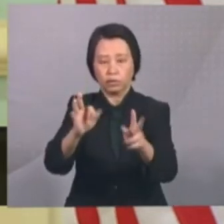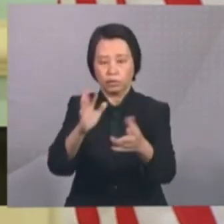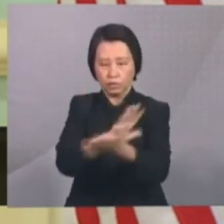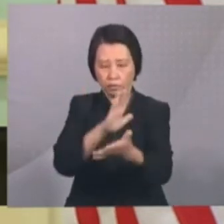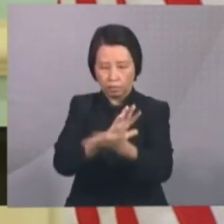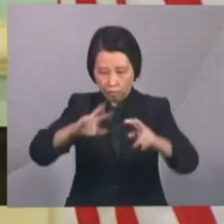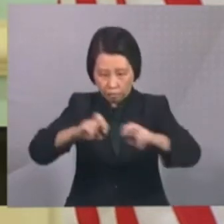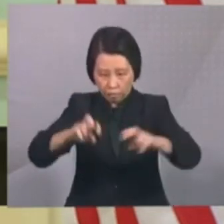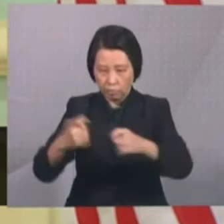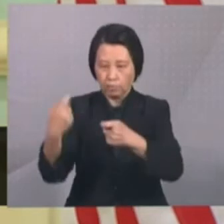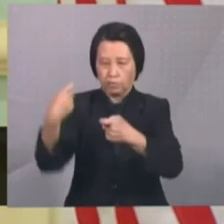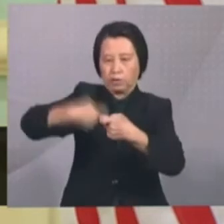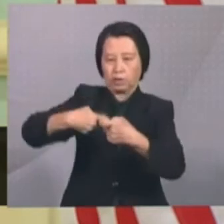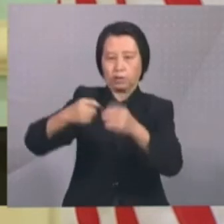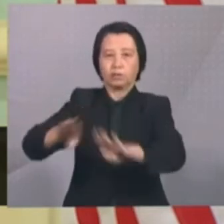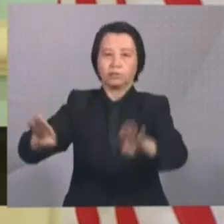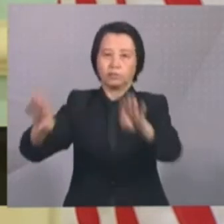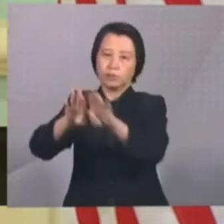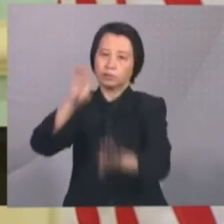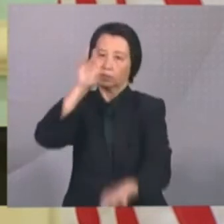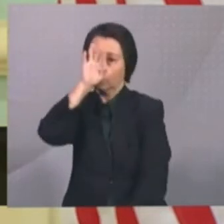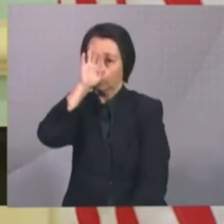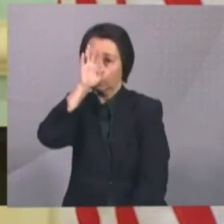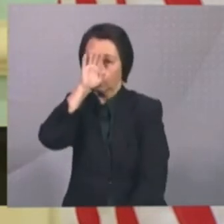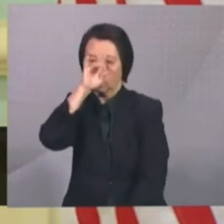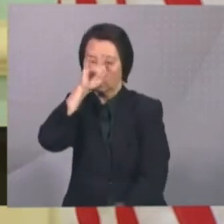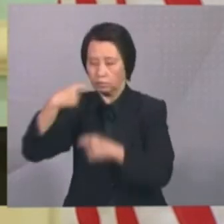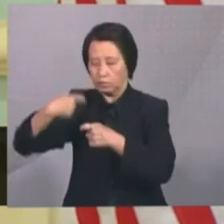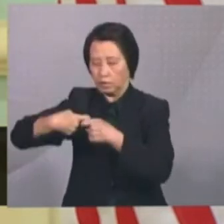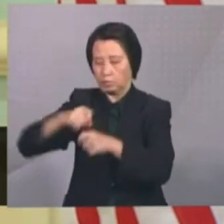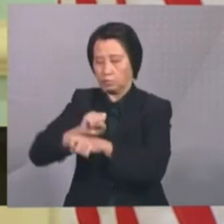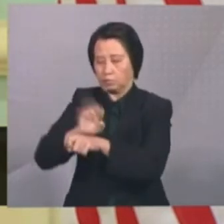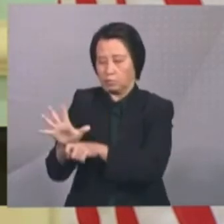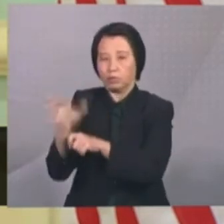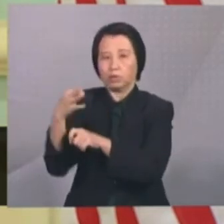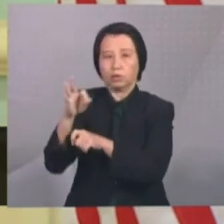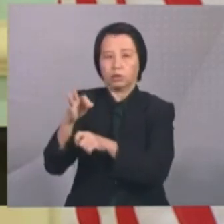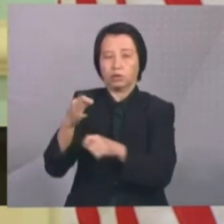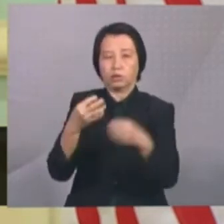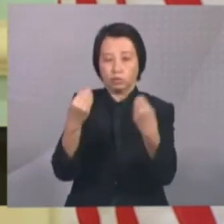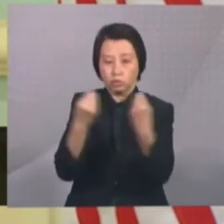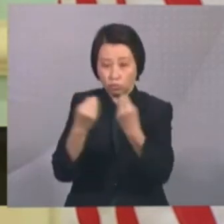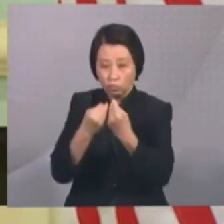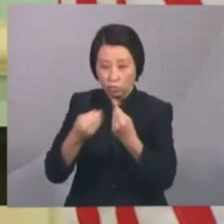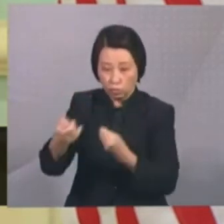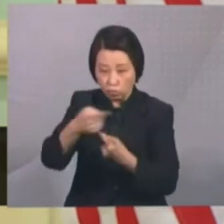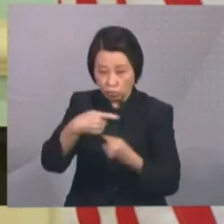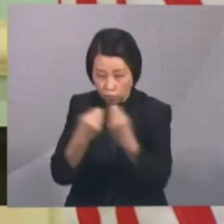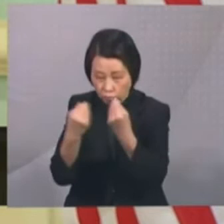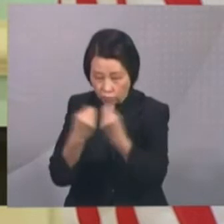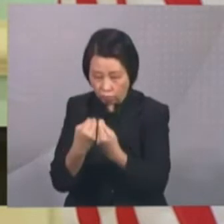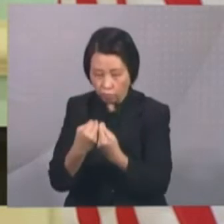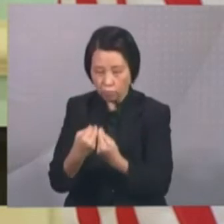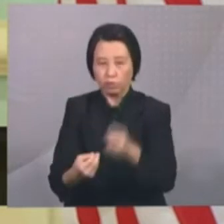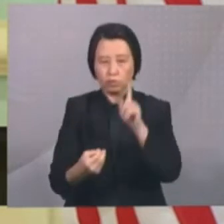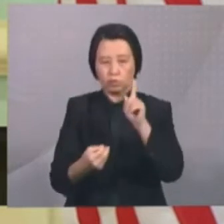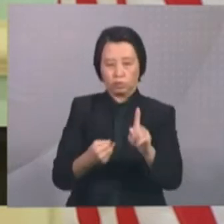berkaitan dengan berita palsu berkaitan combining tim dari jumlah tersebut sebanyak